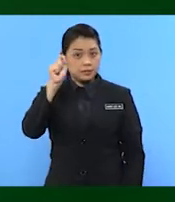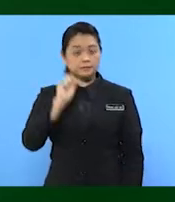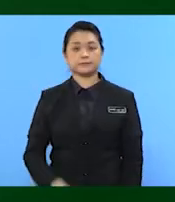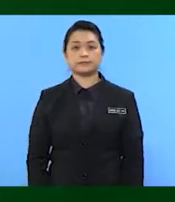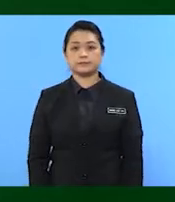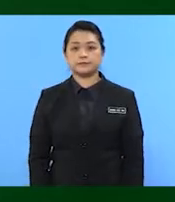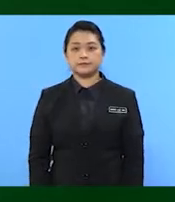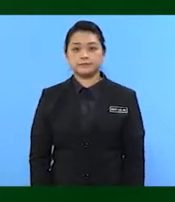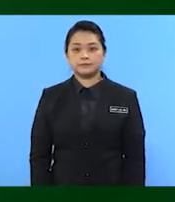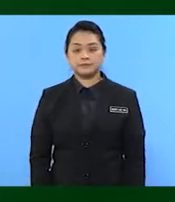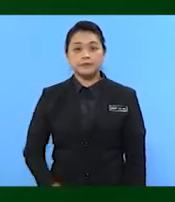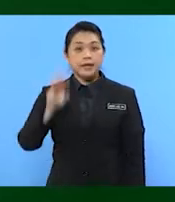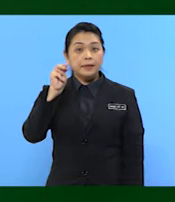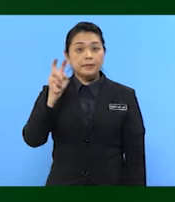darjah.